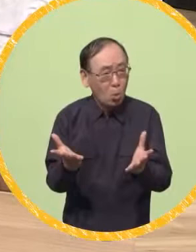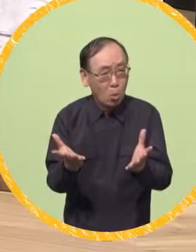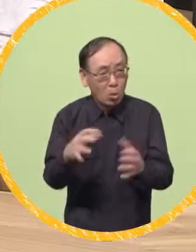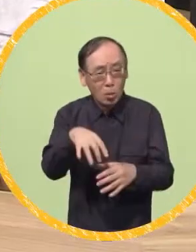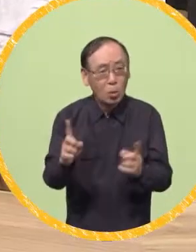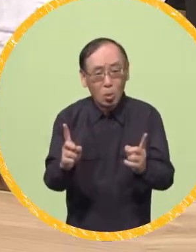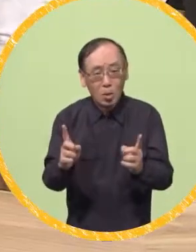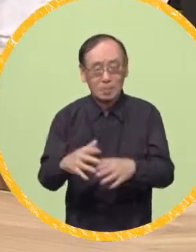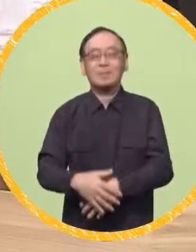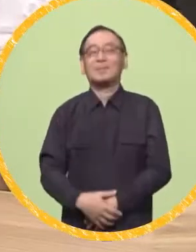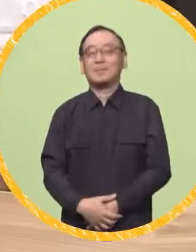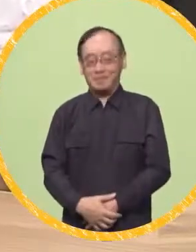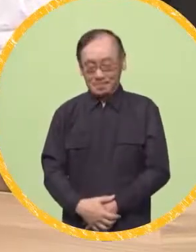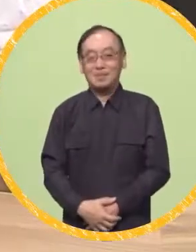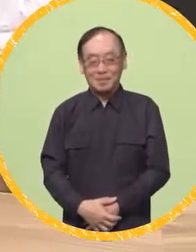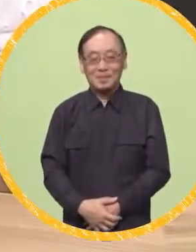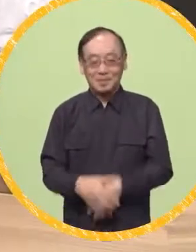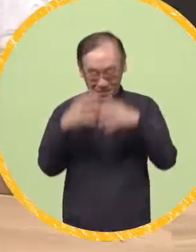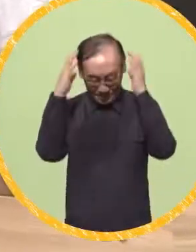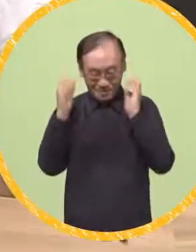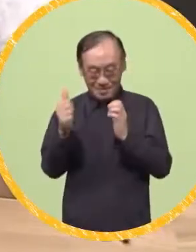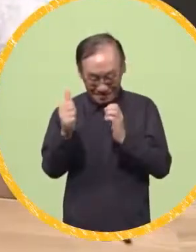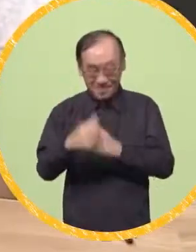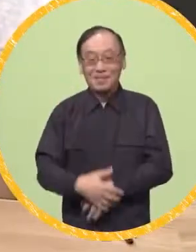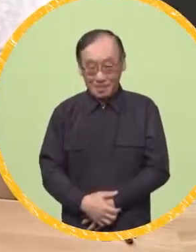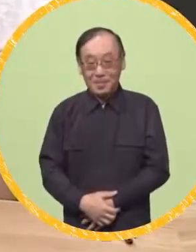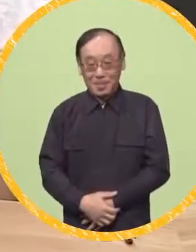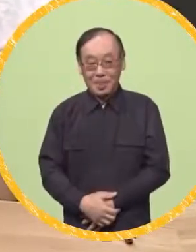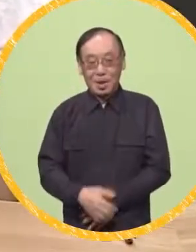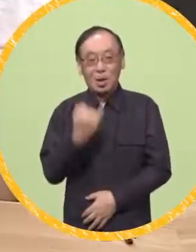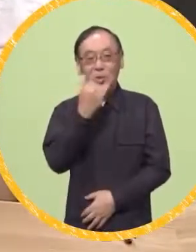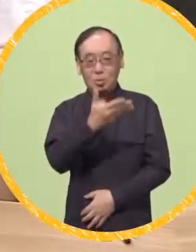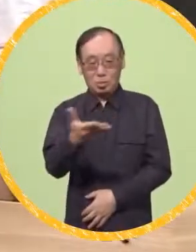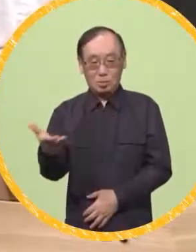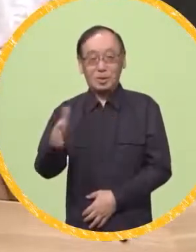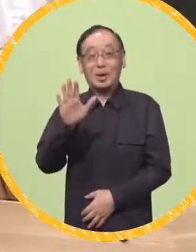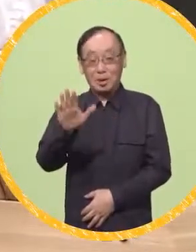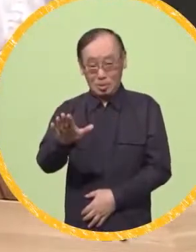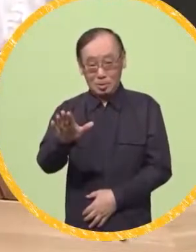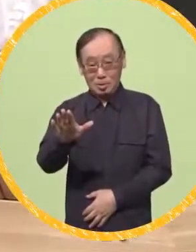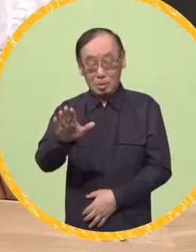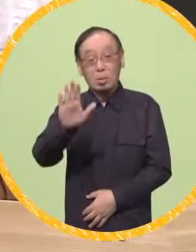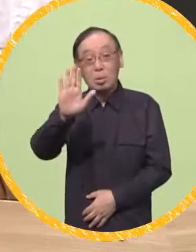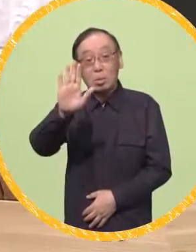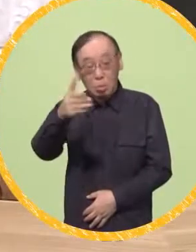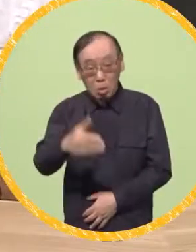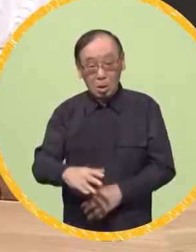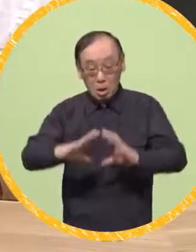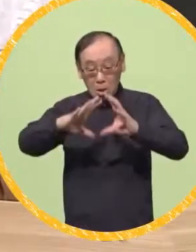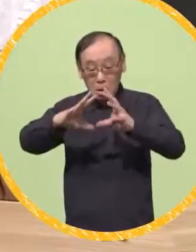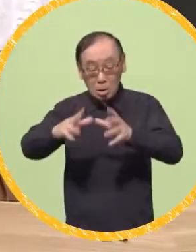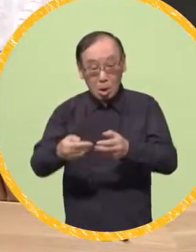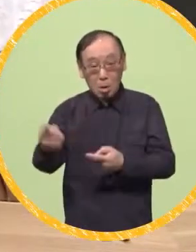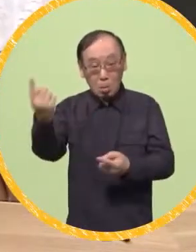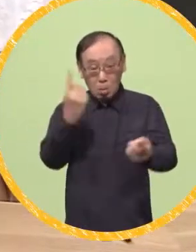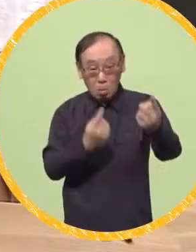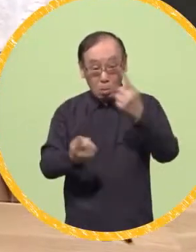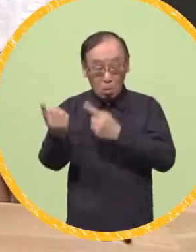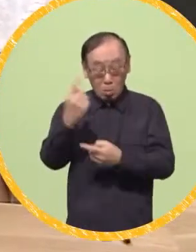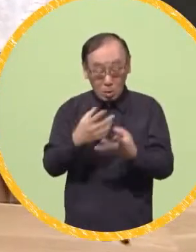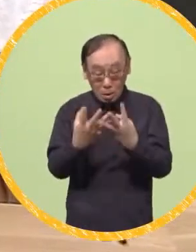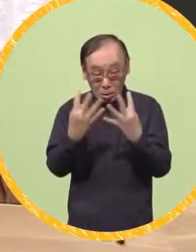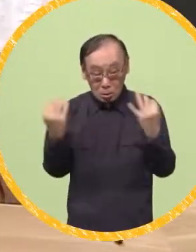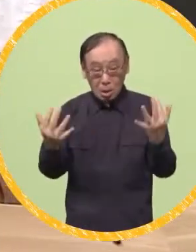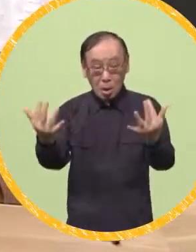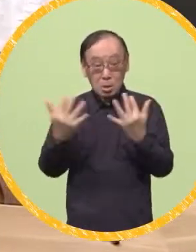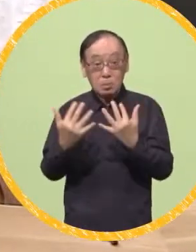どぃなぁまぁヌーそんなこときっかりといやあのね世界から大勢の人が悪かっプって